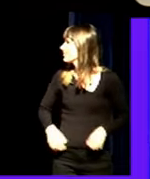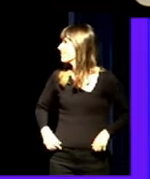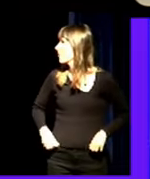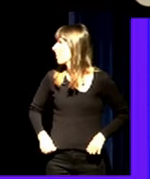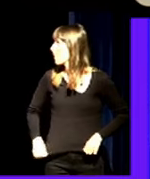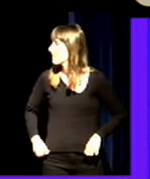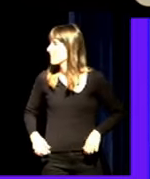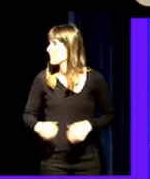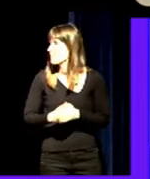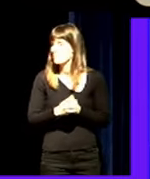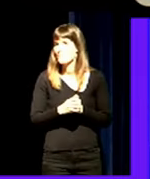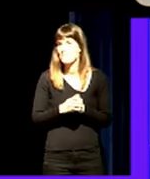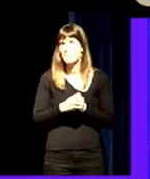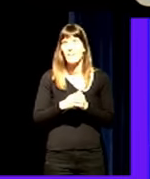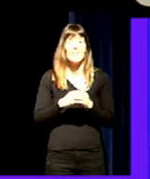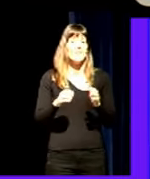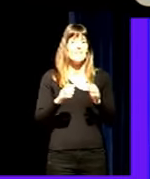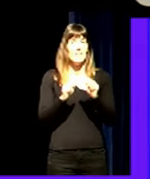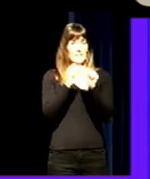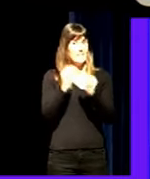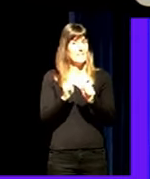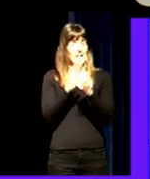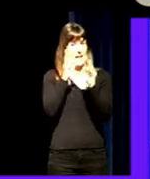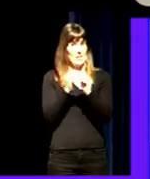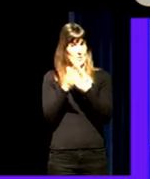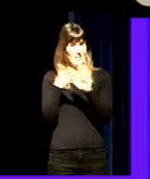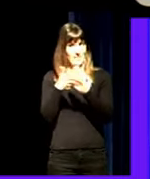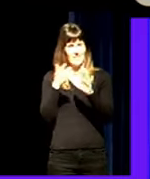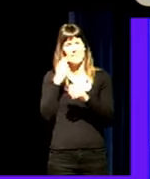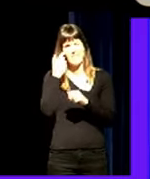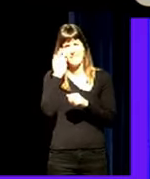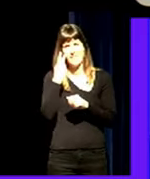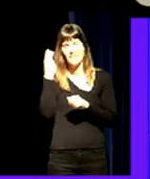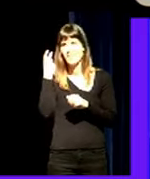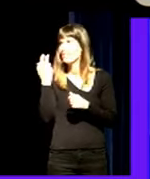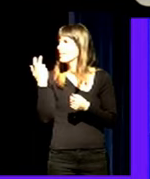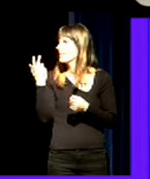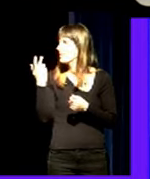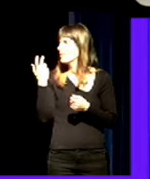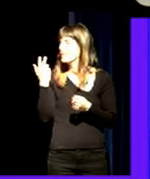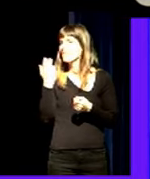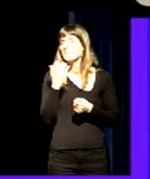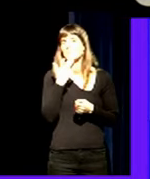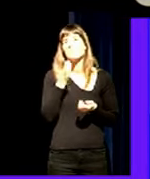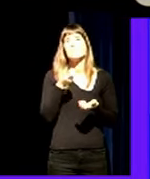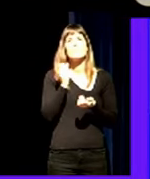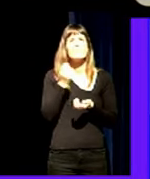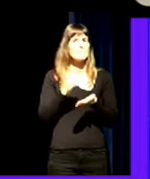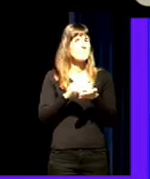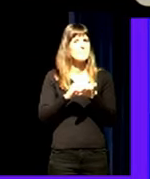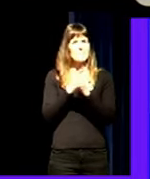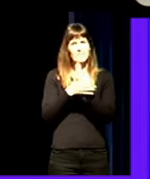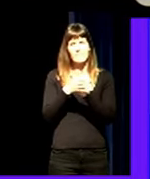modu azkarrean zen eta nahi dudana da gero pizkaneka hori jokatzea, ez da? Non mugitzen dira batez ere, nik beti ere hitz egitot